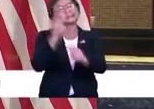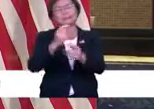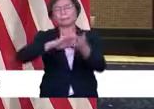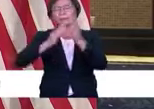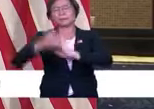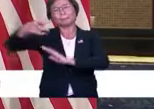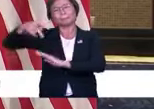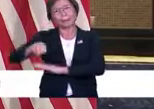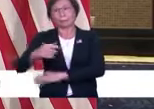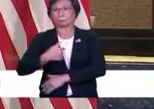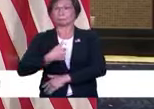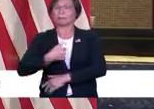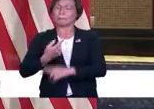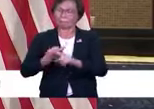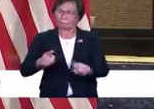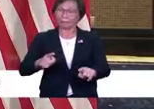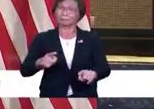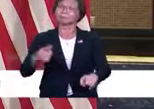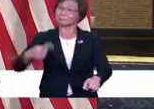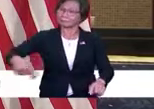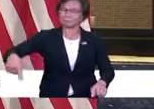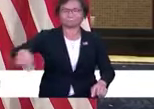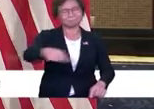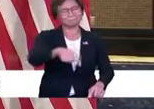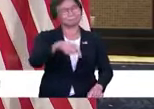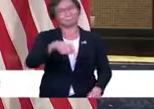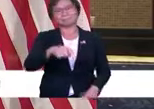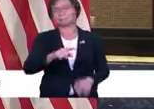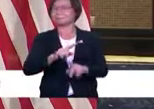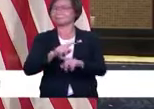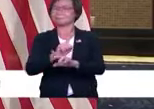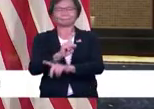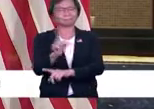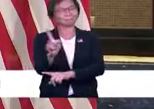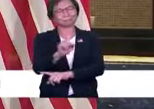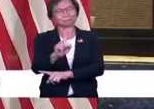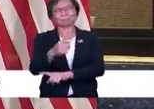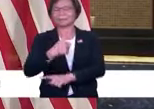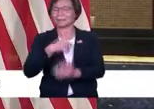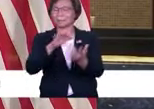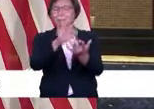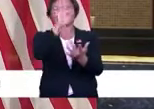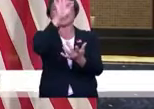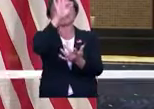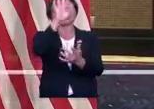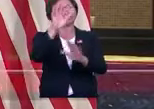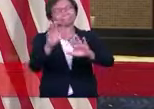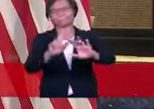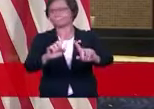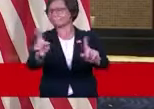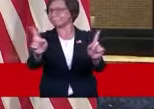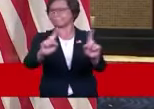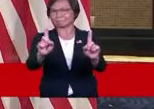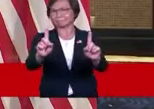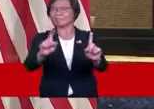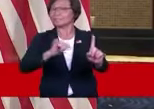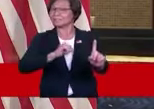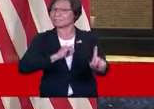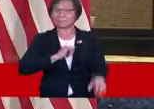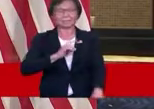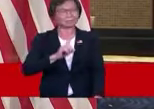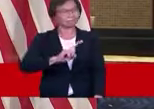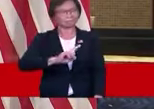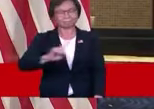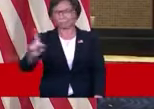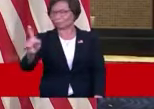Hai tetapi selesai Glenn itu bukan bukan pilihan saya saya tidak akan